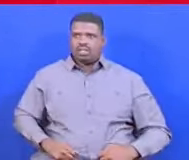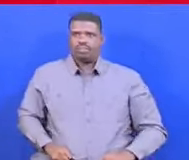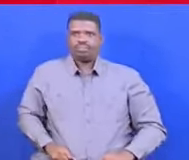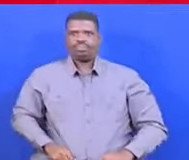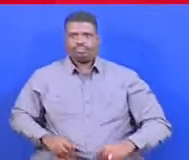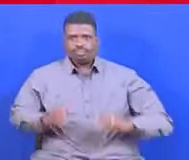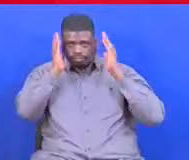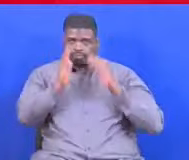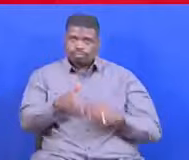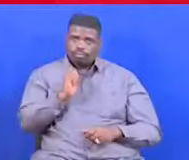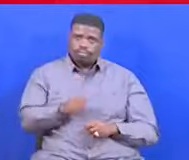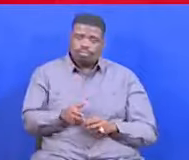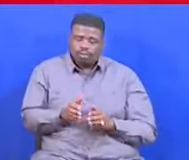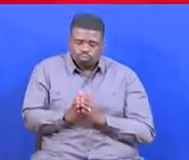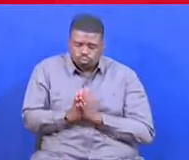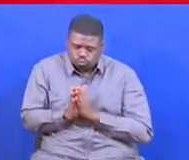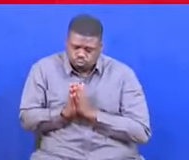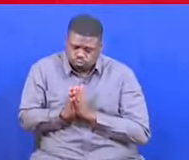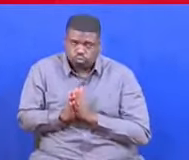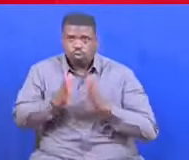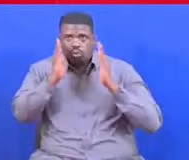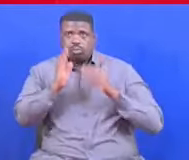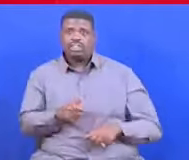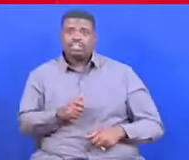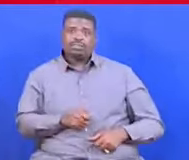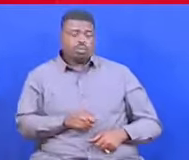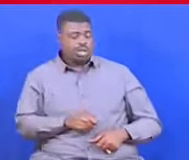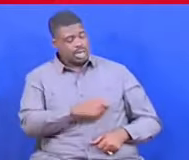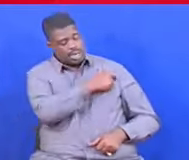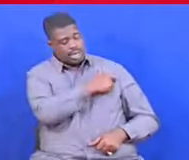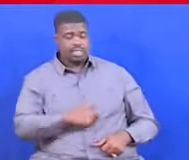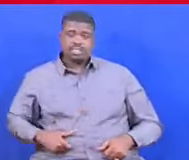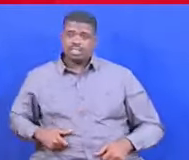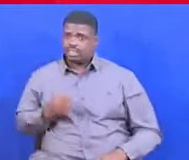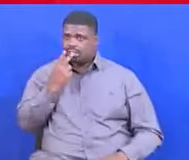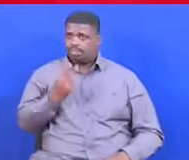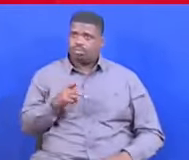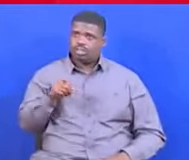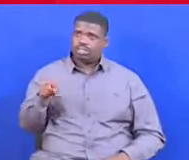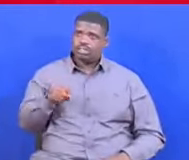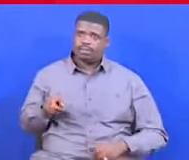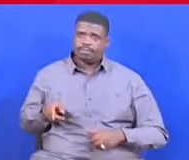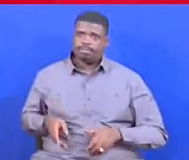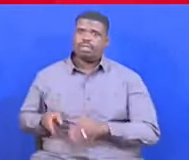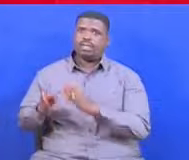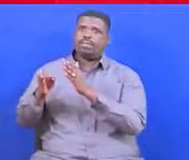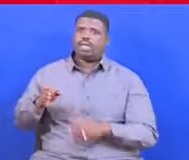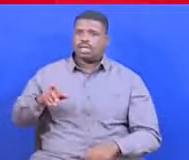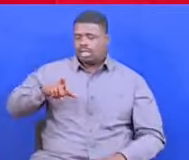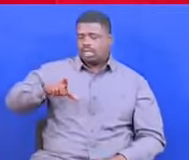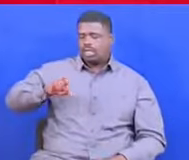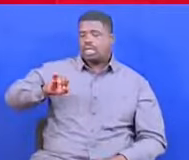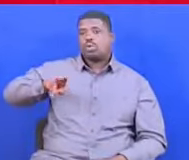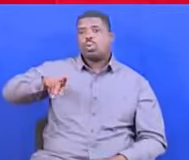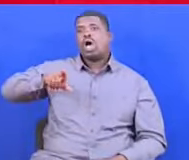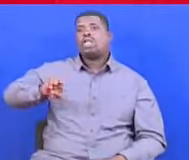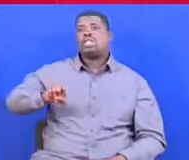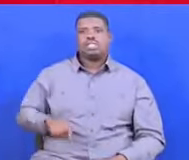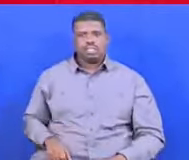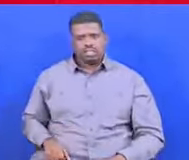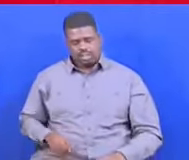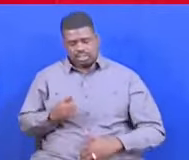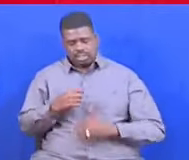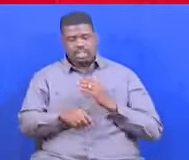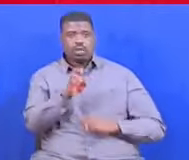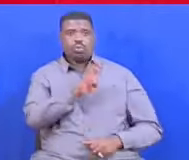Mheshimiwa Spika, nimshukuru Mheshimiwa Rais aliliona sana swala la barabara za Liwale. Liwale kwa kweli